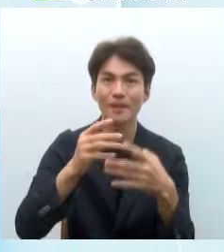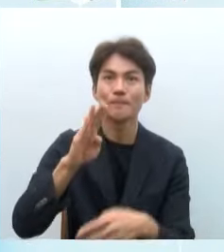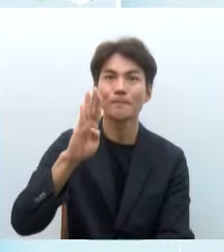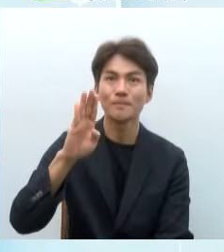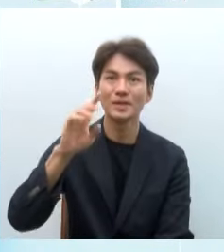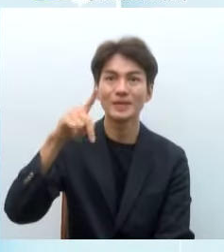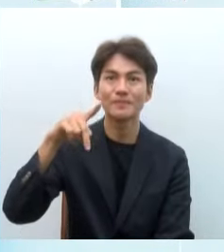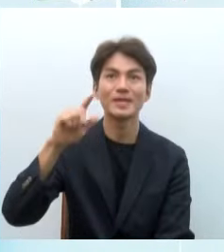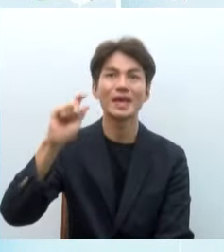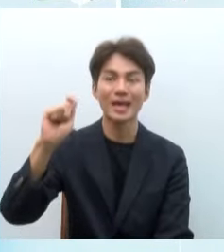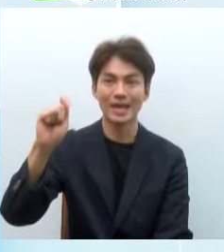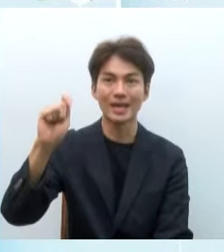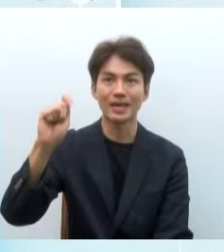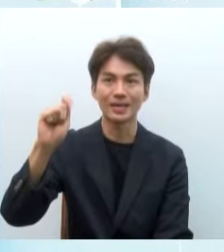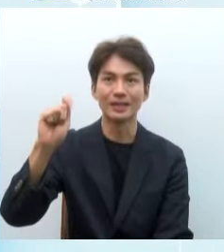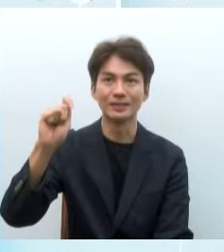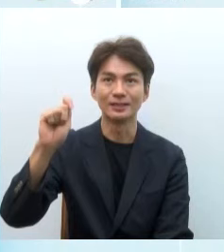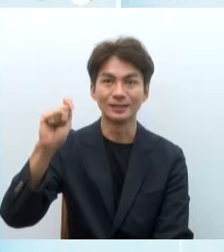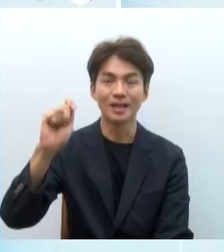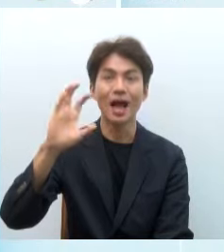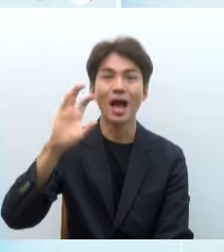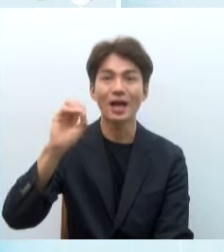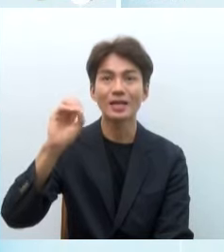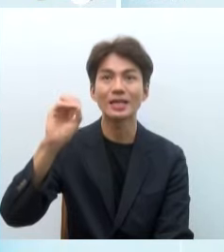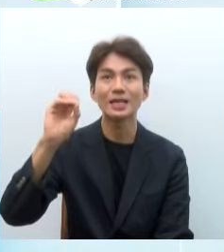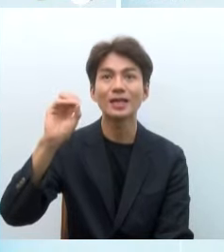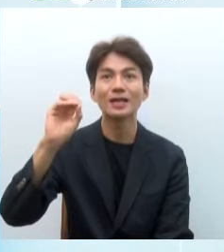อนดังนี้ฝากเขตพื้นที่อย่างนี้นะครับว่